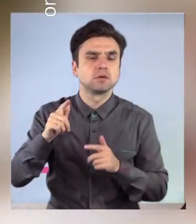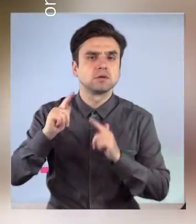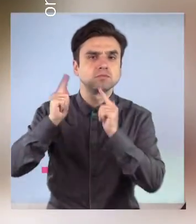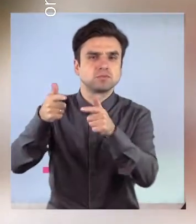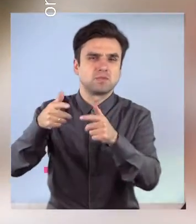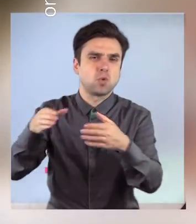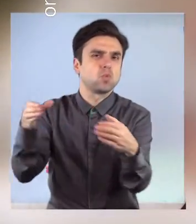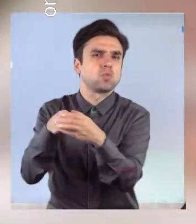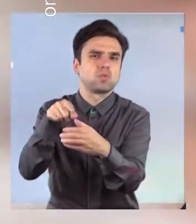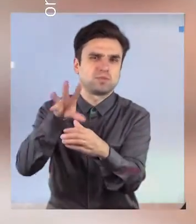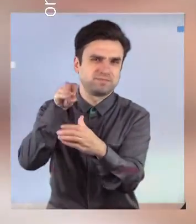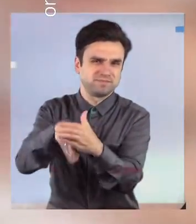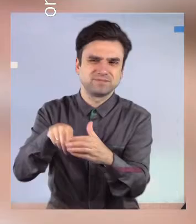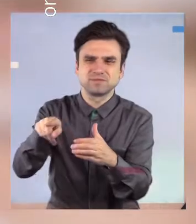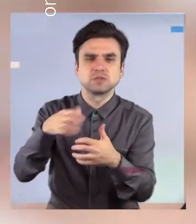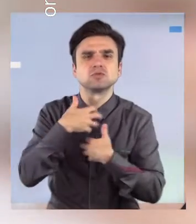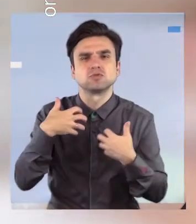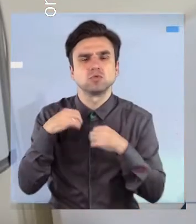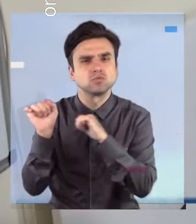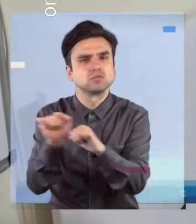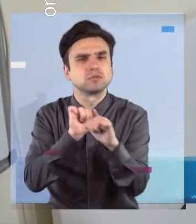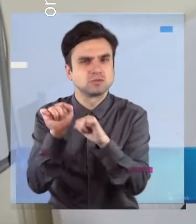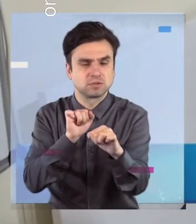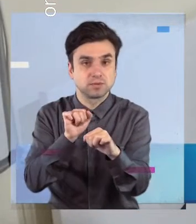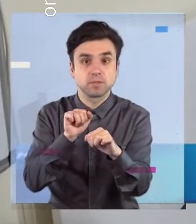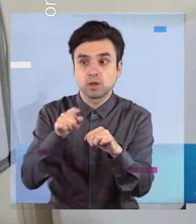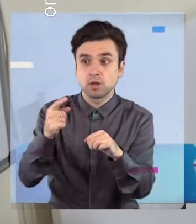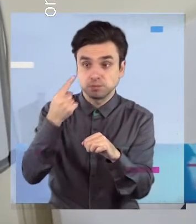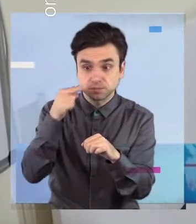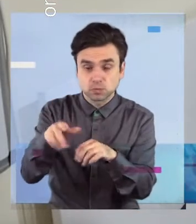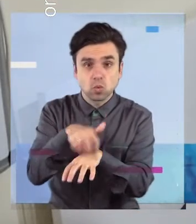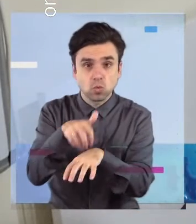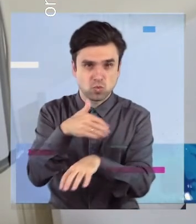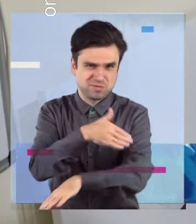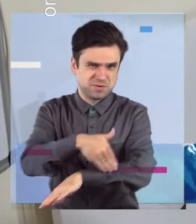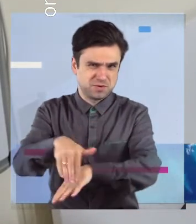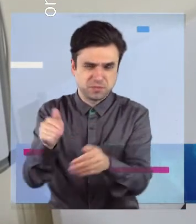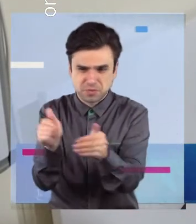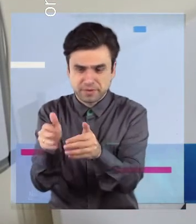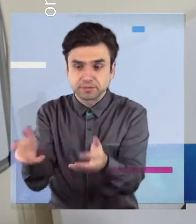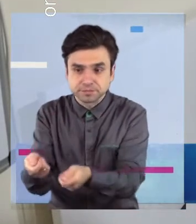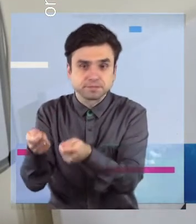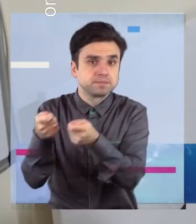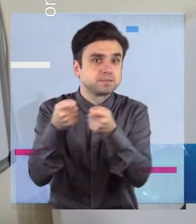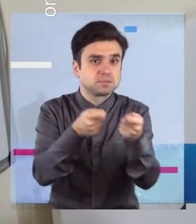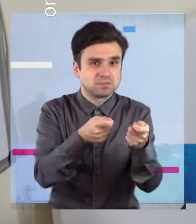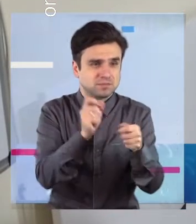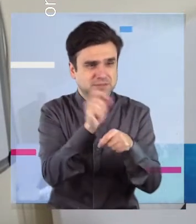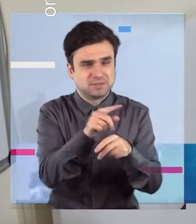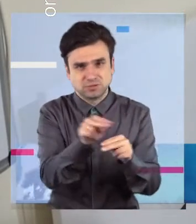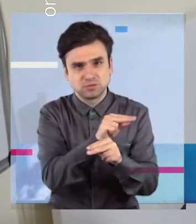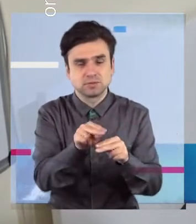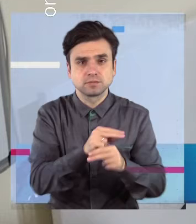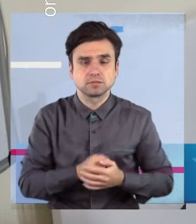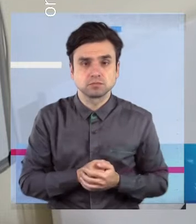вид не більше місяця. Воно було хворе, але ж не вмирало. Сказав, що котенка добре візьмемо, для такого маленького місця знайдеться, ми його